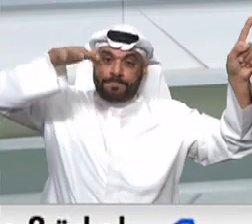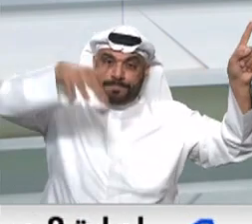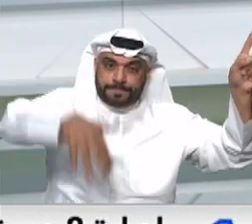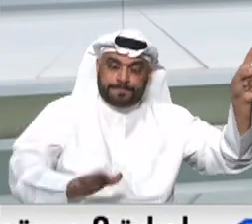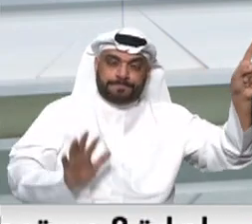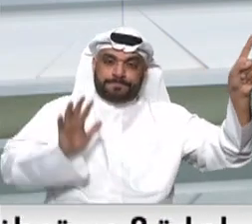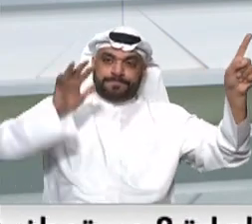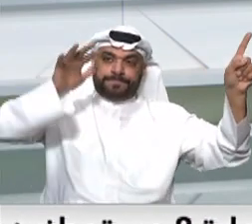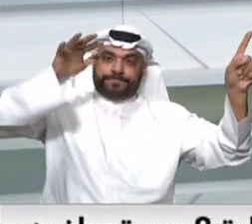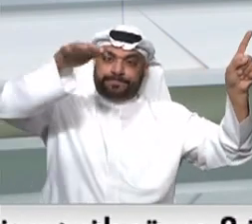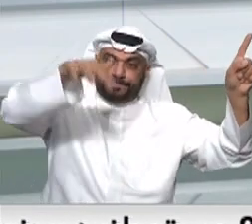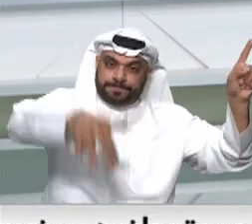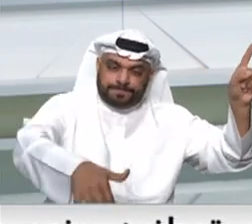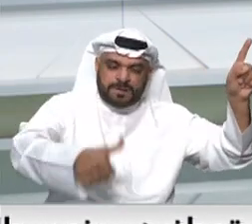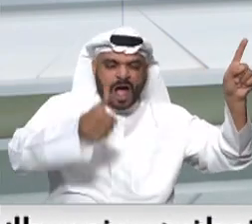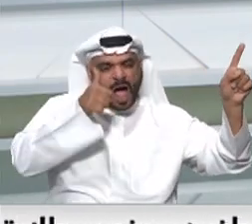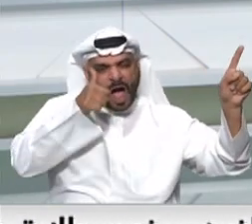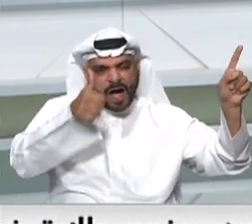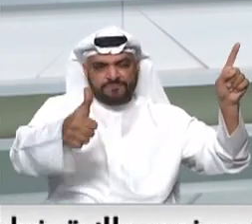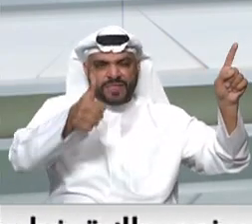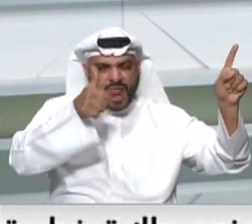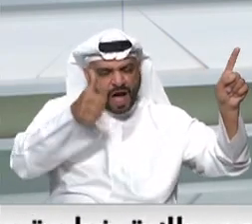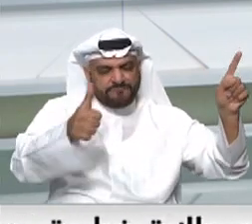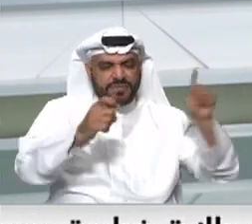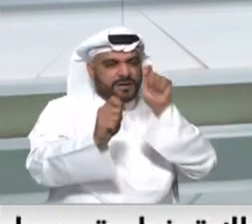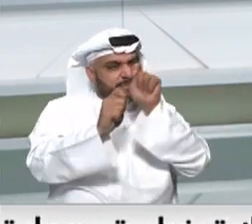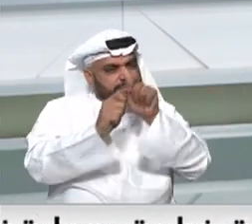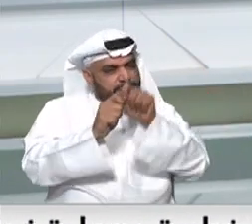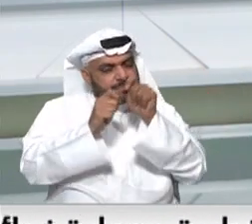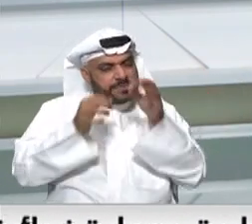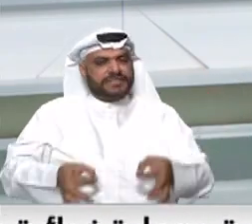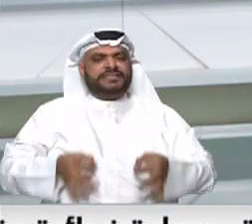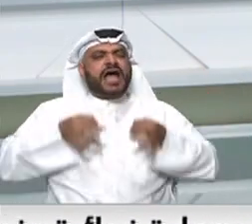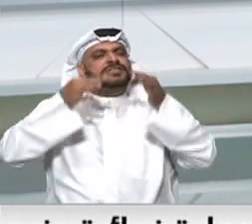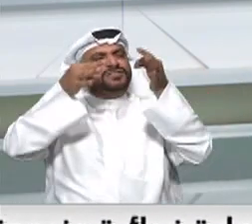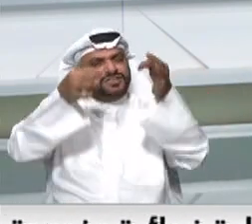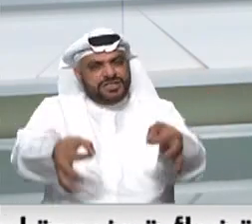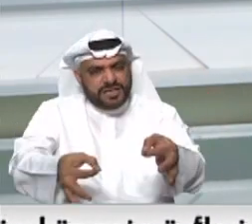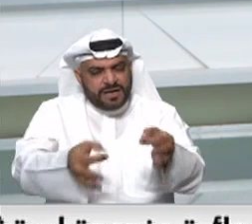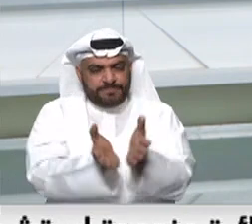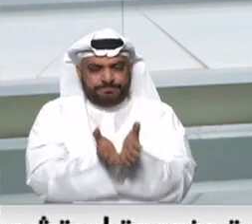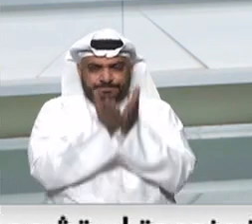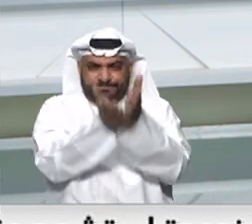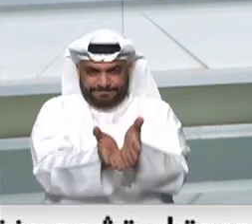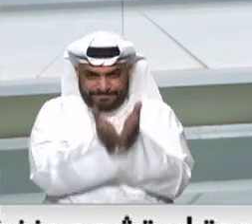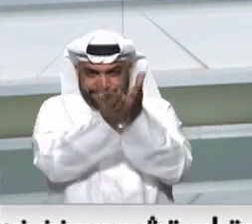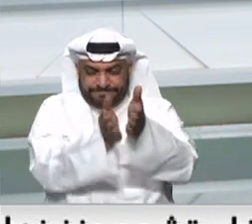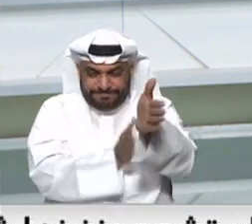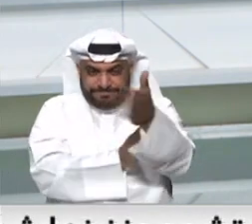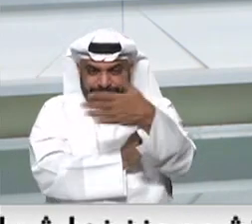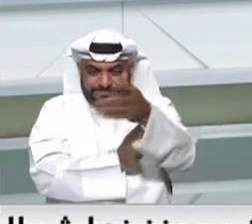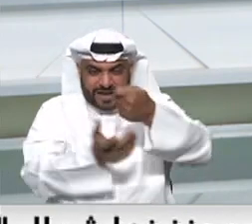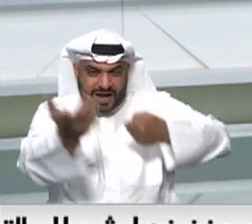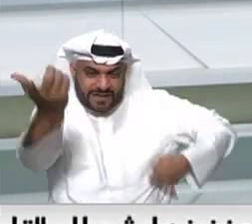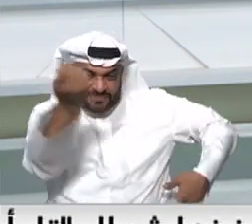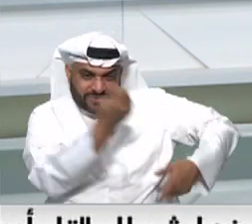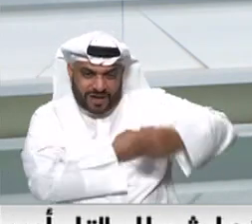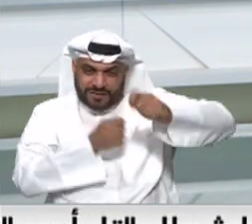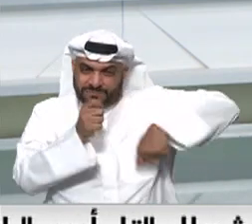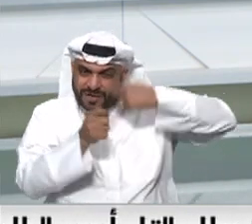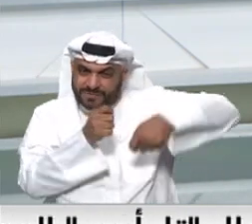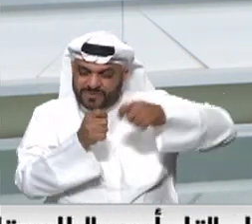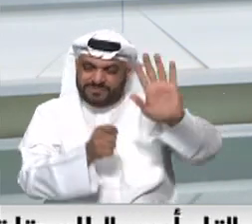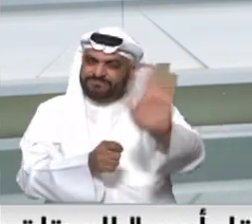قدم خلال تراجع سرعه الرياح خلال المساء المد الاول باذن الله الساعه 2:11 دقيقه صباحا والمده الثاني الساعه 11:56 دقيقه الظهر